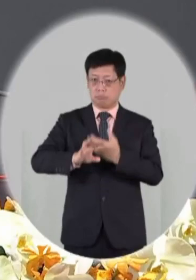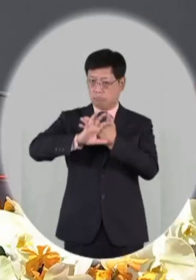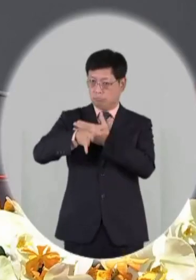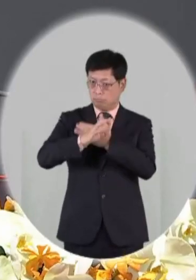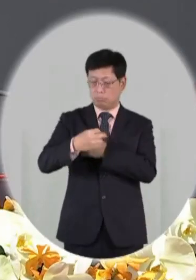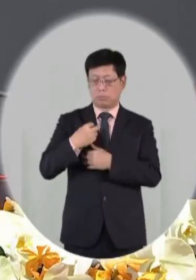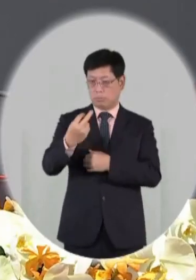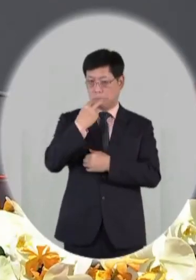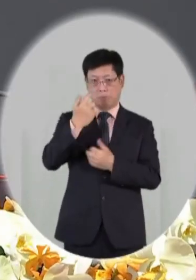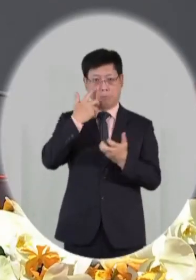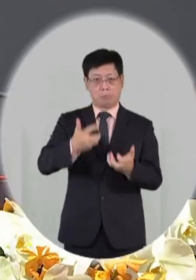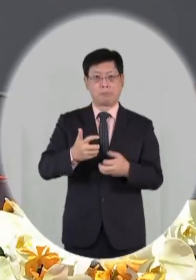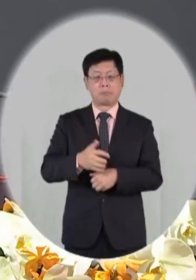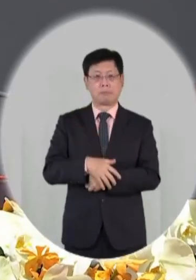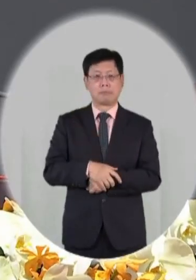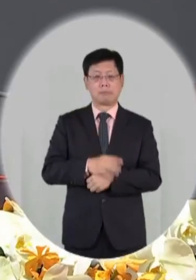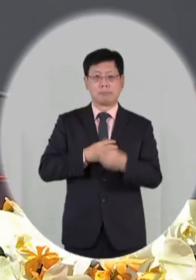注目。